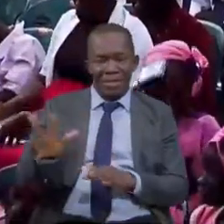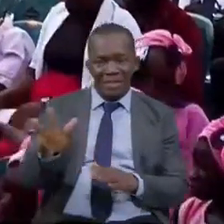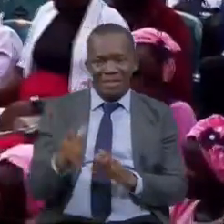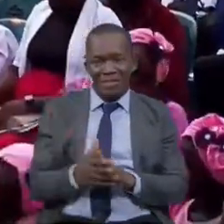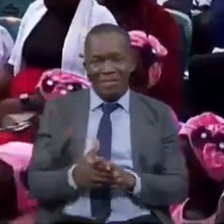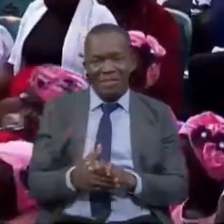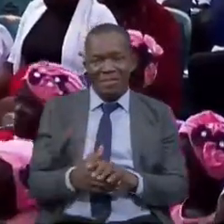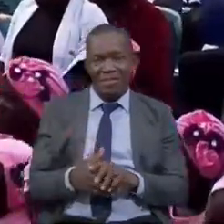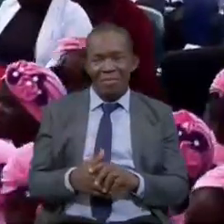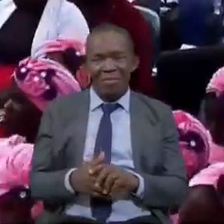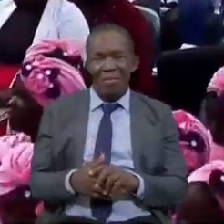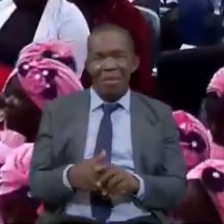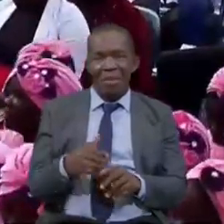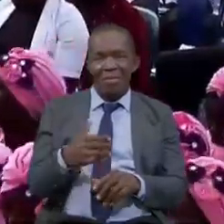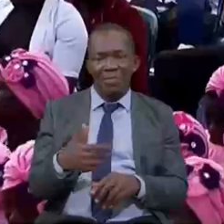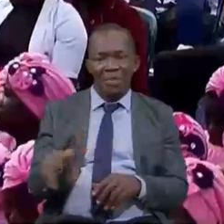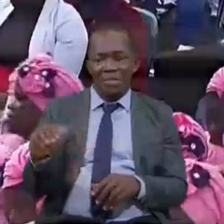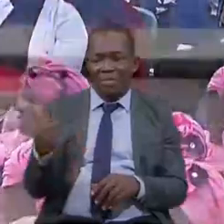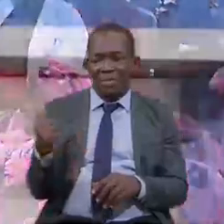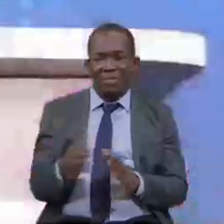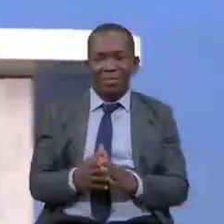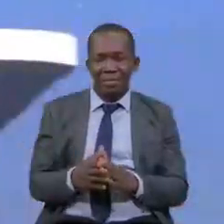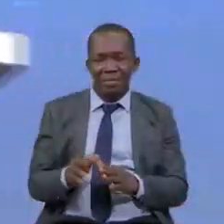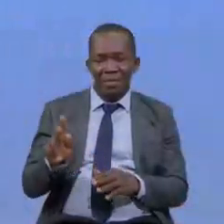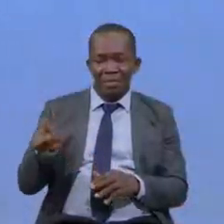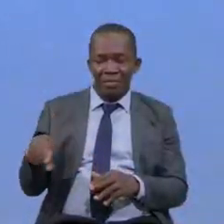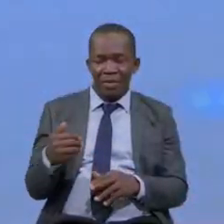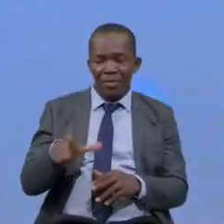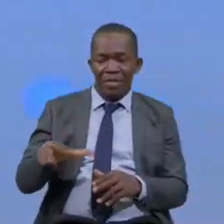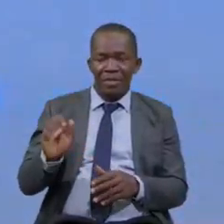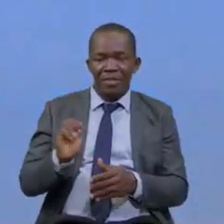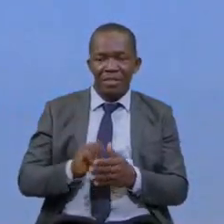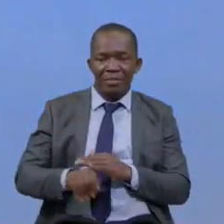verset 10. Philippiens 3, 10.